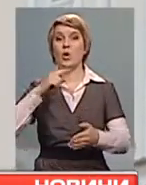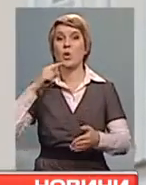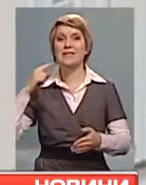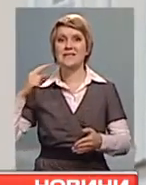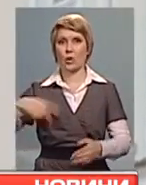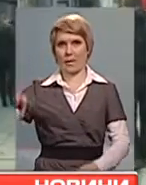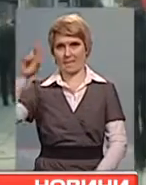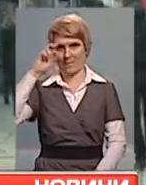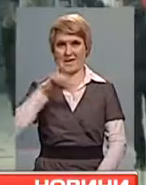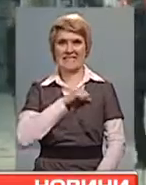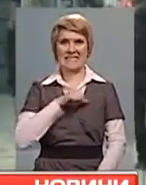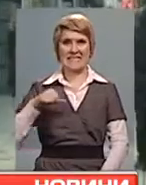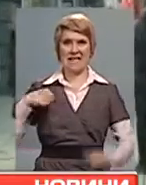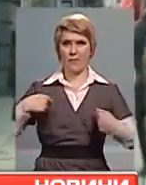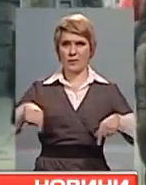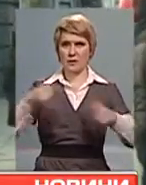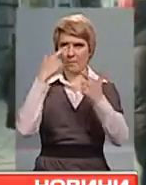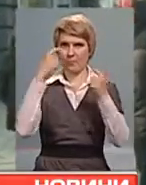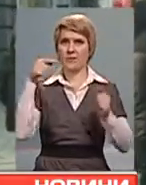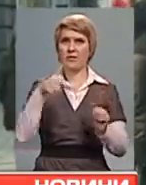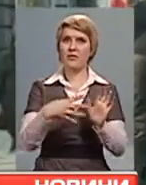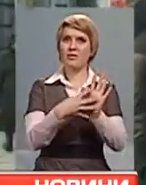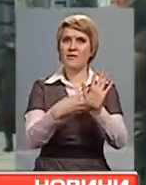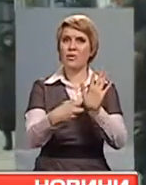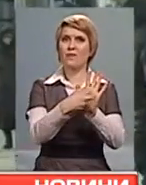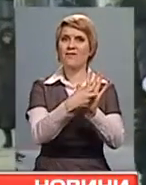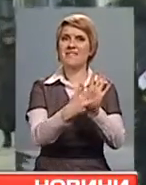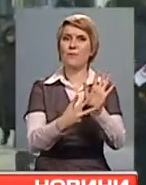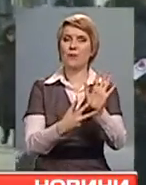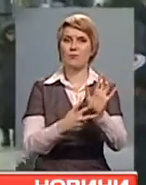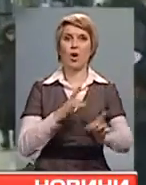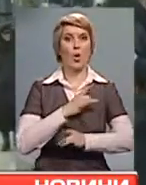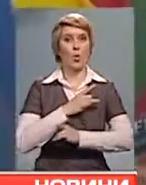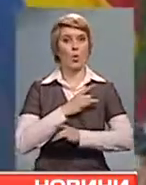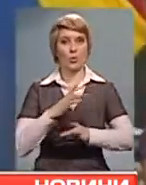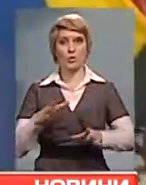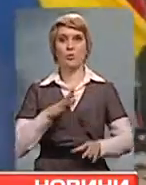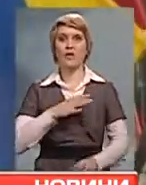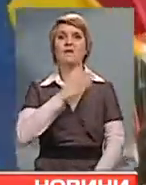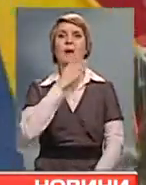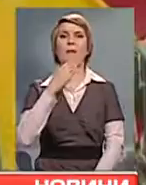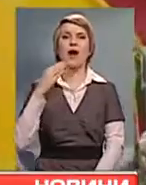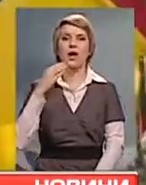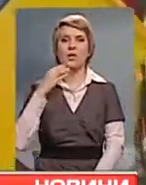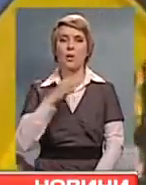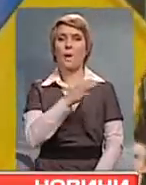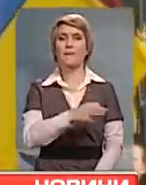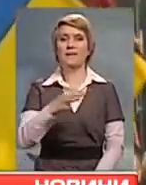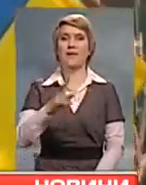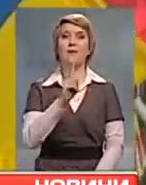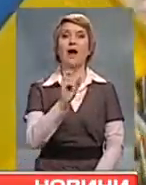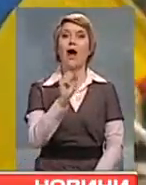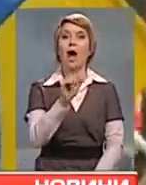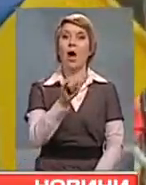Литва проголосила 1918-го. Урочистості на державному рівні відбувалися в багатьох містах. У Каунасі